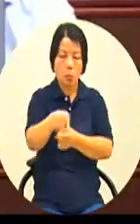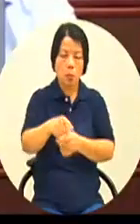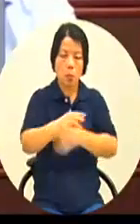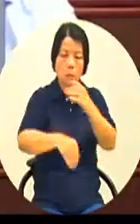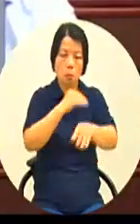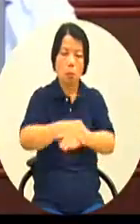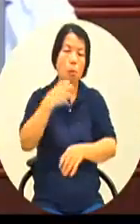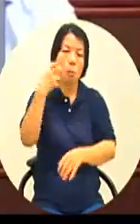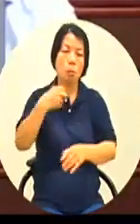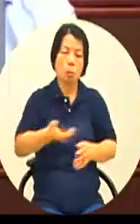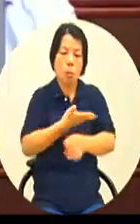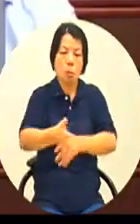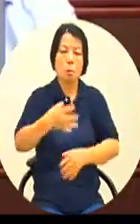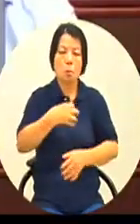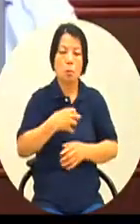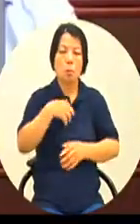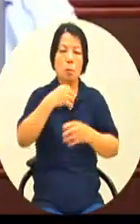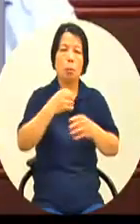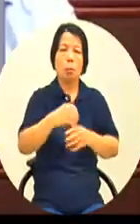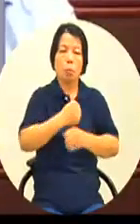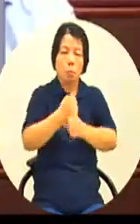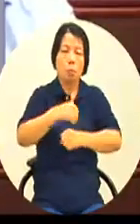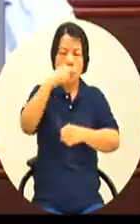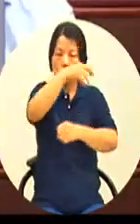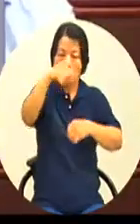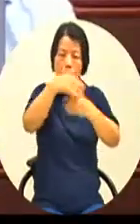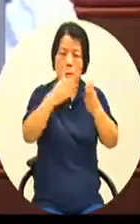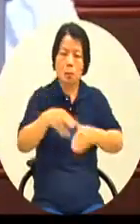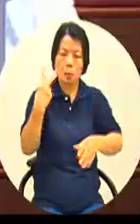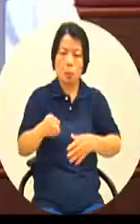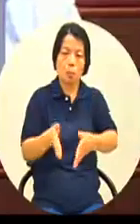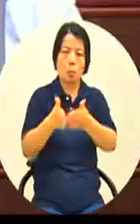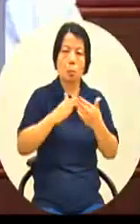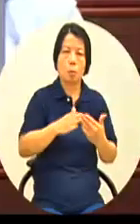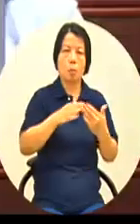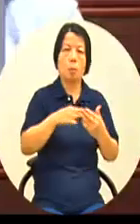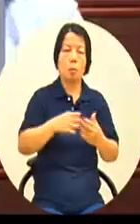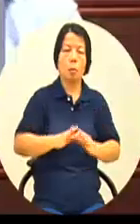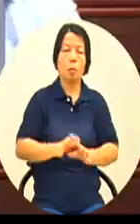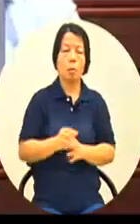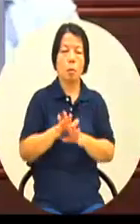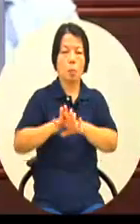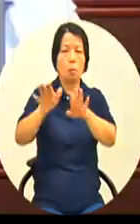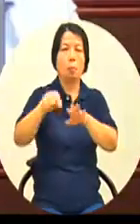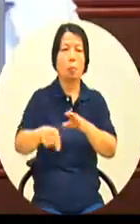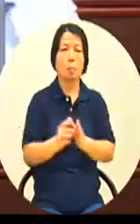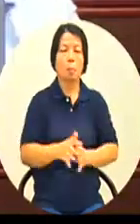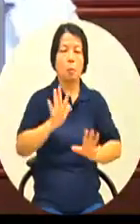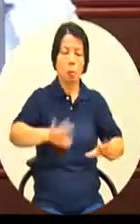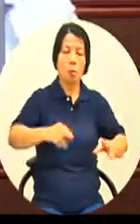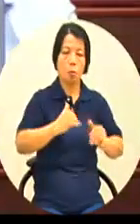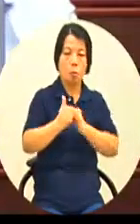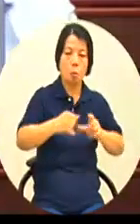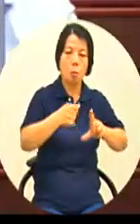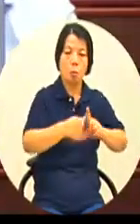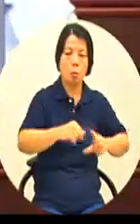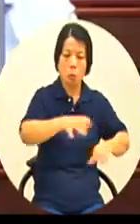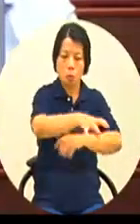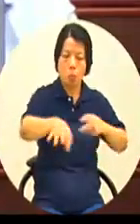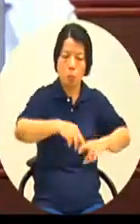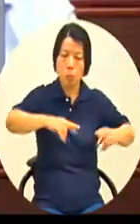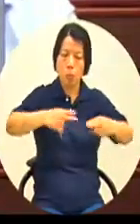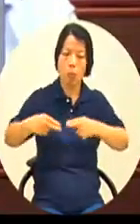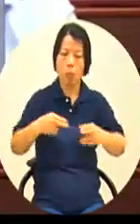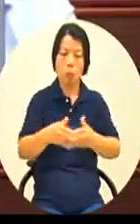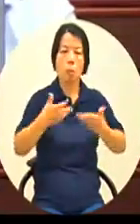让我们整个哈马星能够繁华再现。那当然呢，目前我们做的都是社区环境的改善，其实